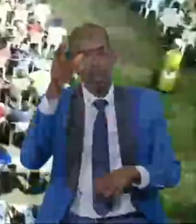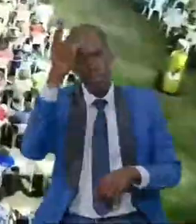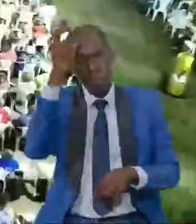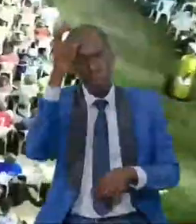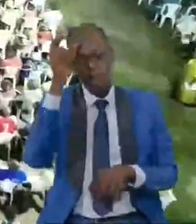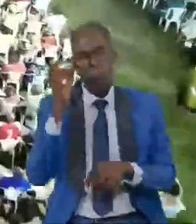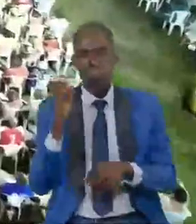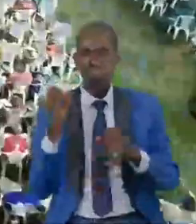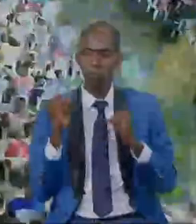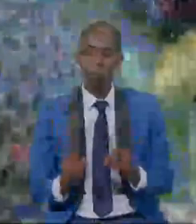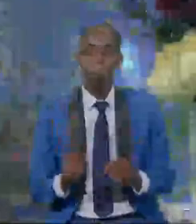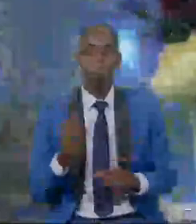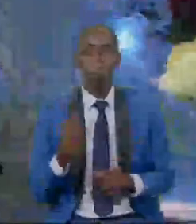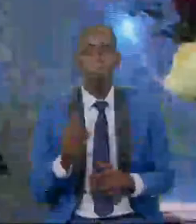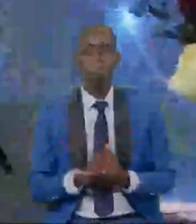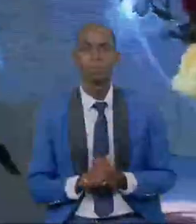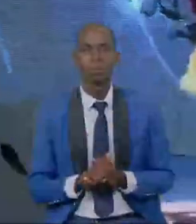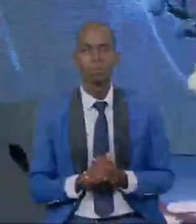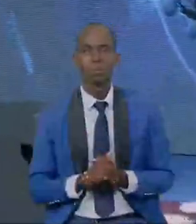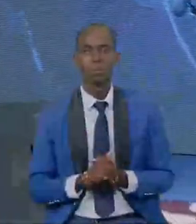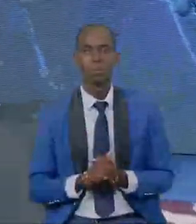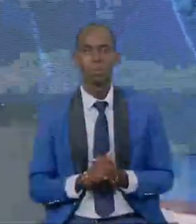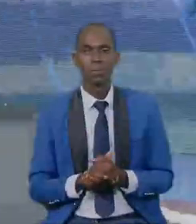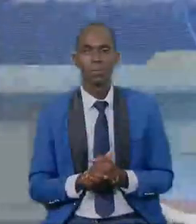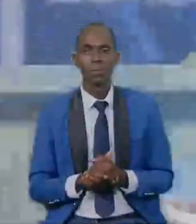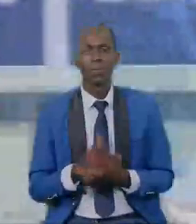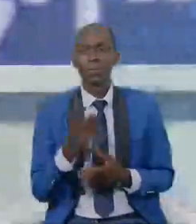La puissance pour triompher des forces sataniques.